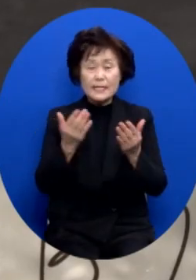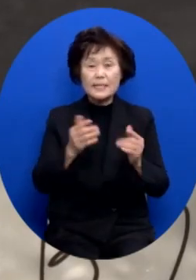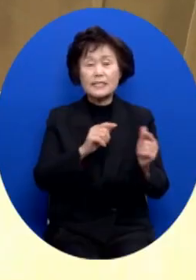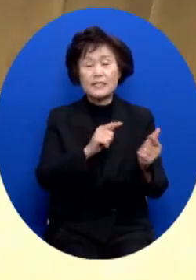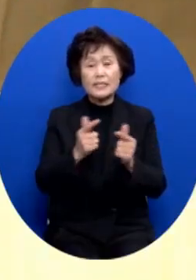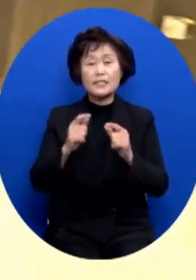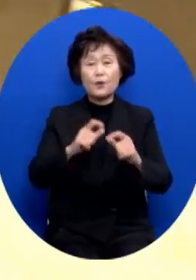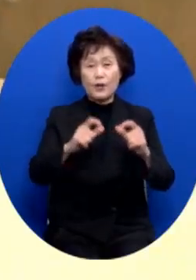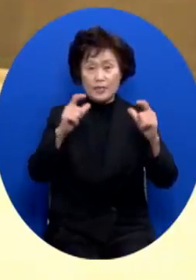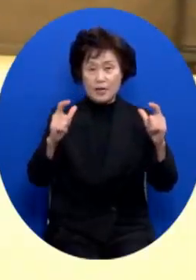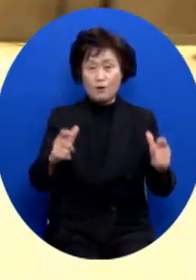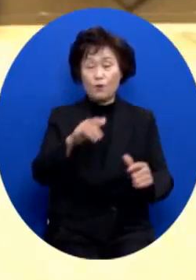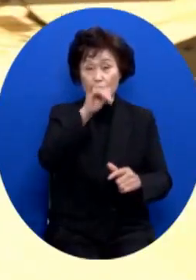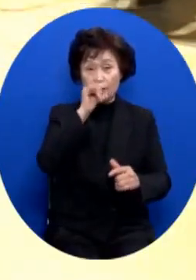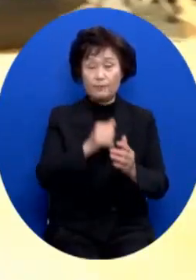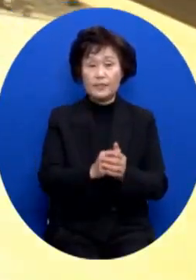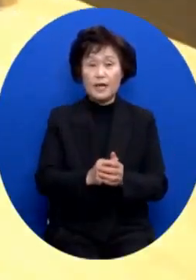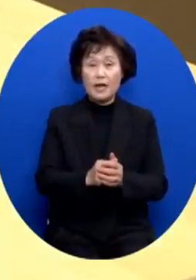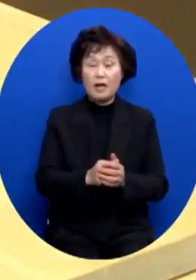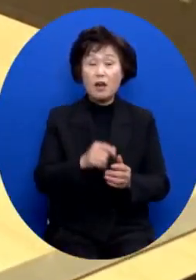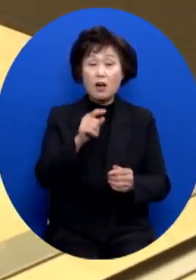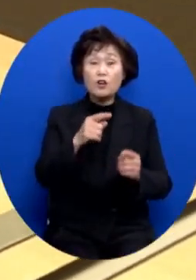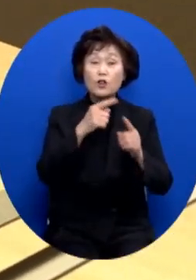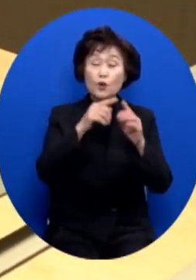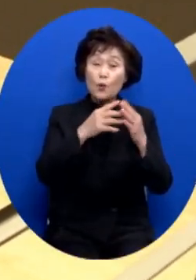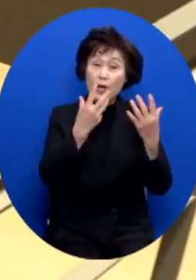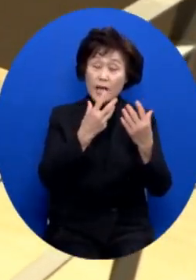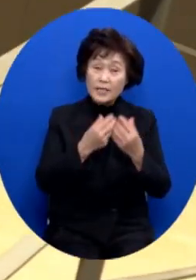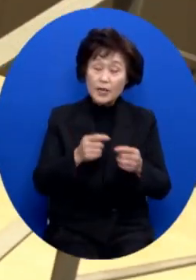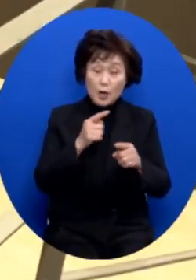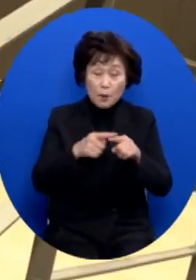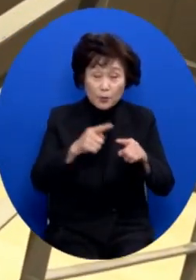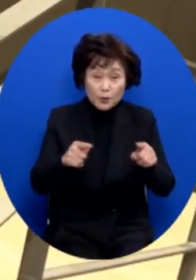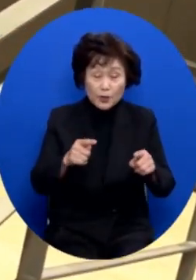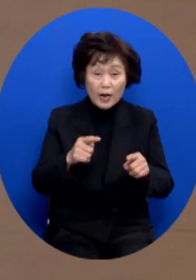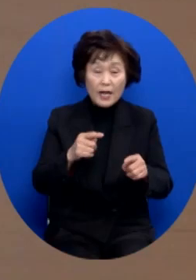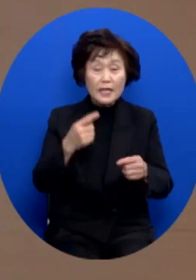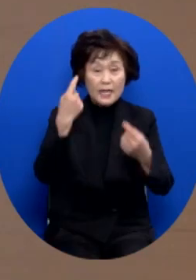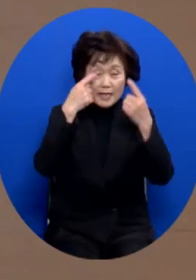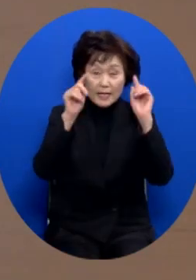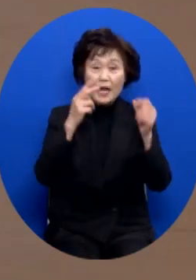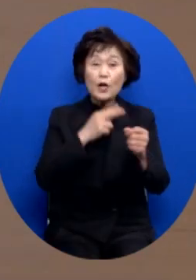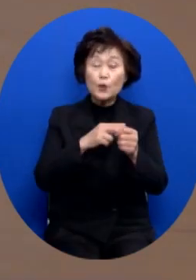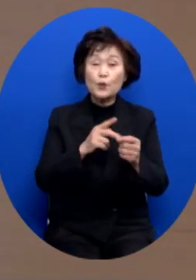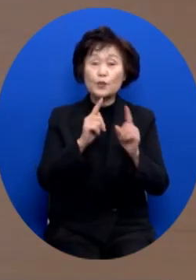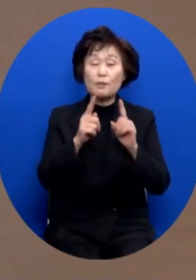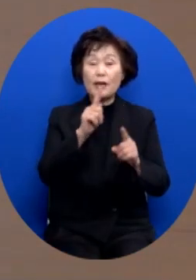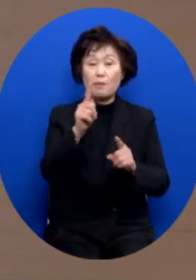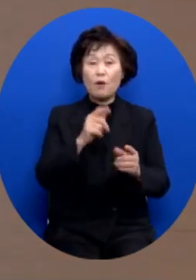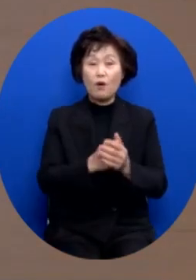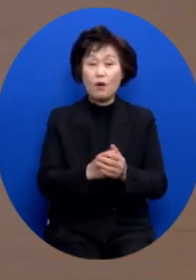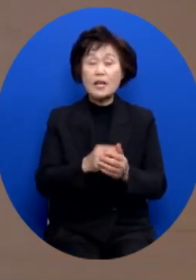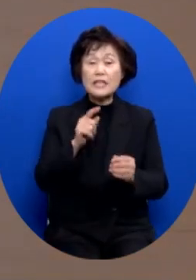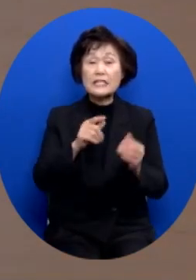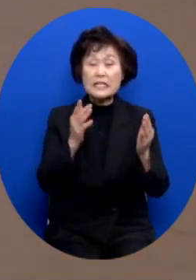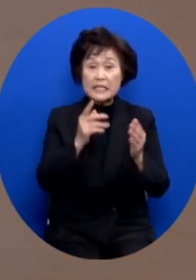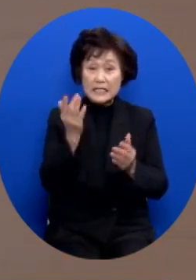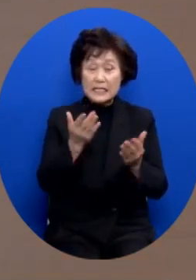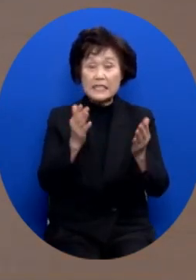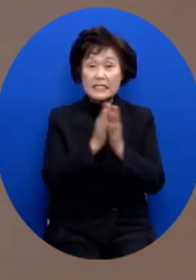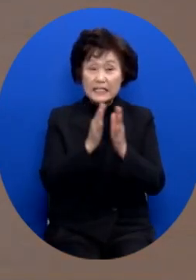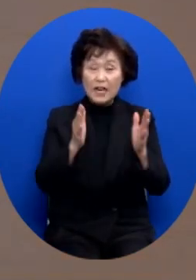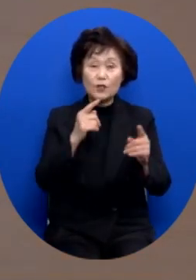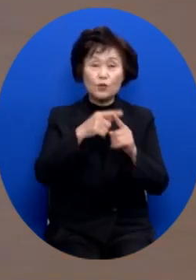있습니다. 성음교회 사례를 분석한 한신대 김상덕 교수는 하모니포 시티 사역의 시작은